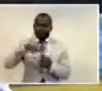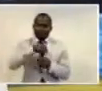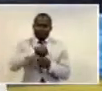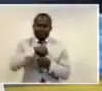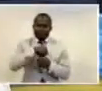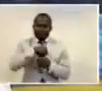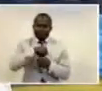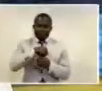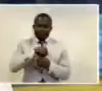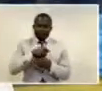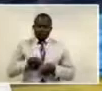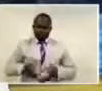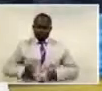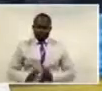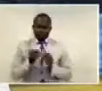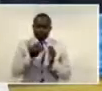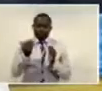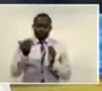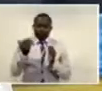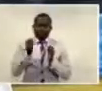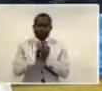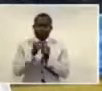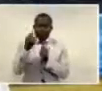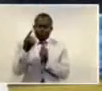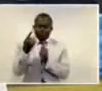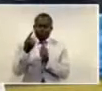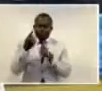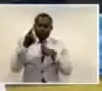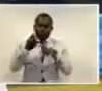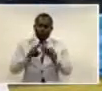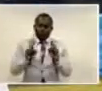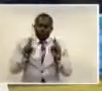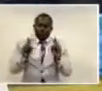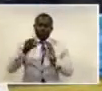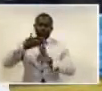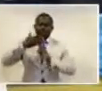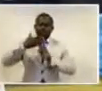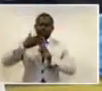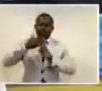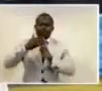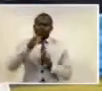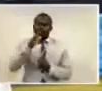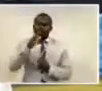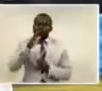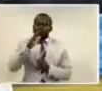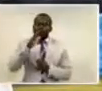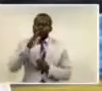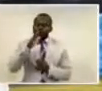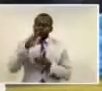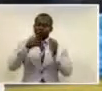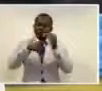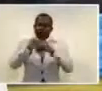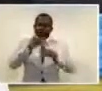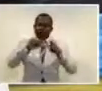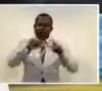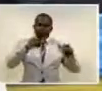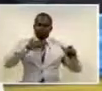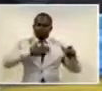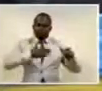njyewe navutse mu bana 11 ariko hagati aho ngaho mama yaje kugurisha umurima